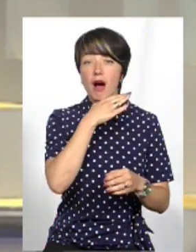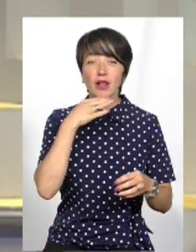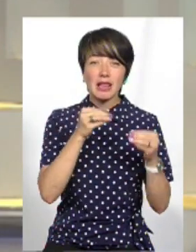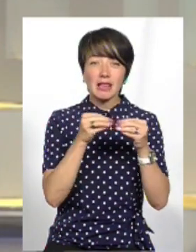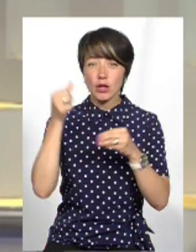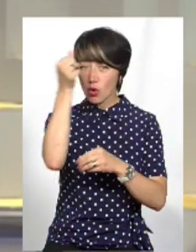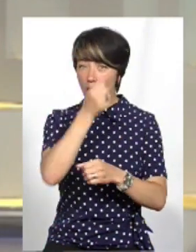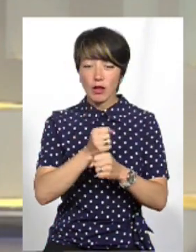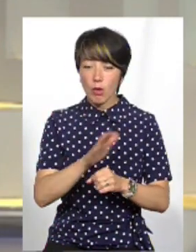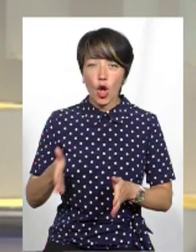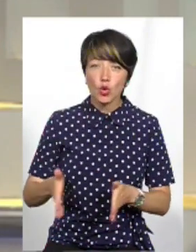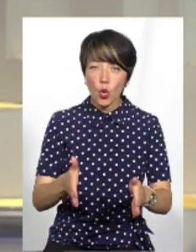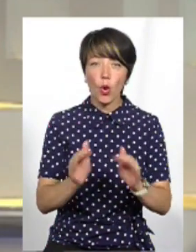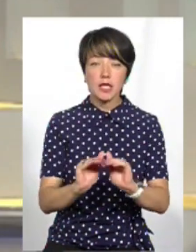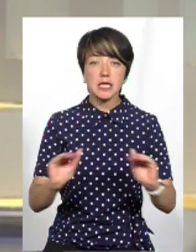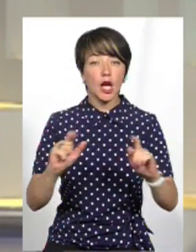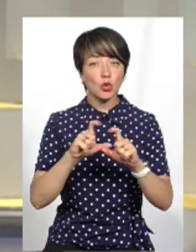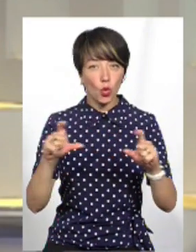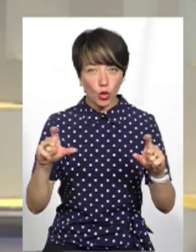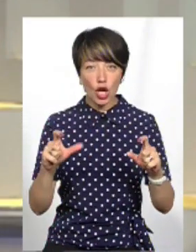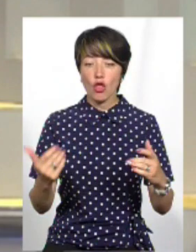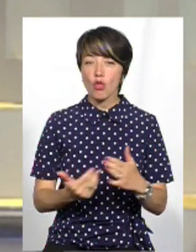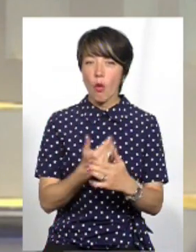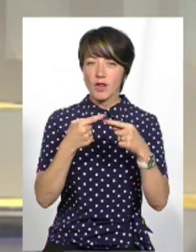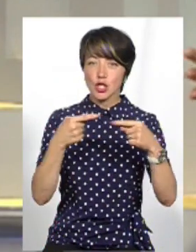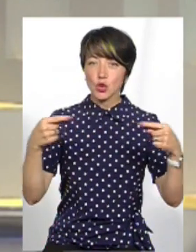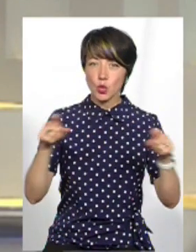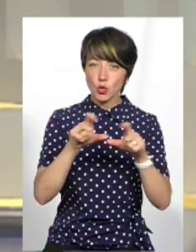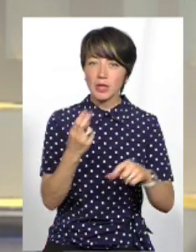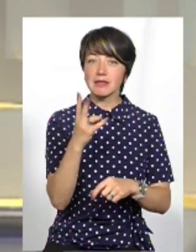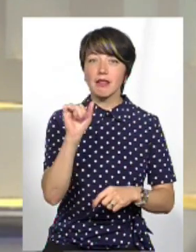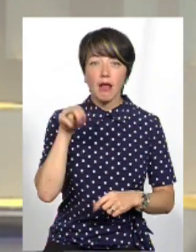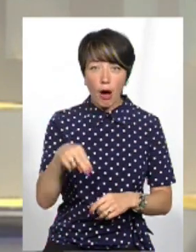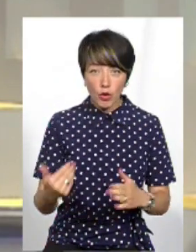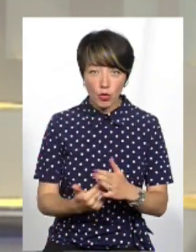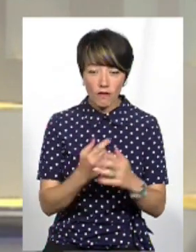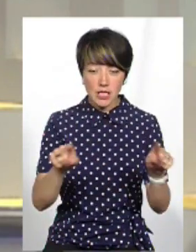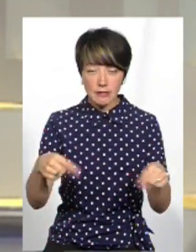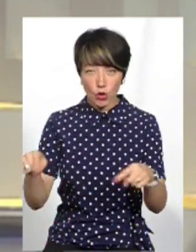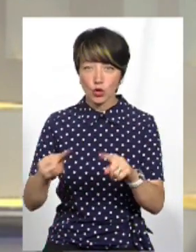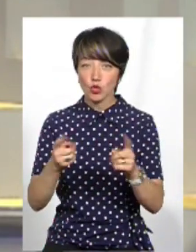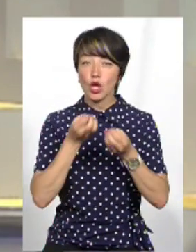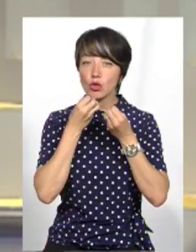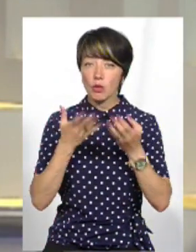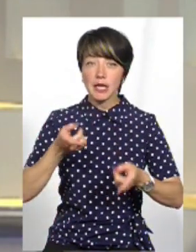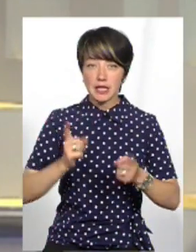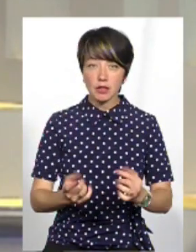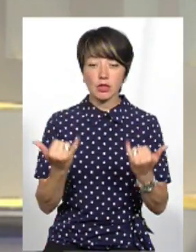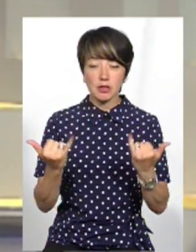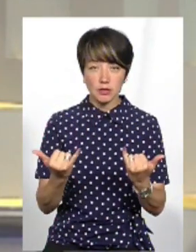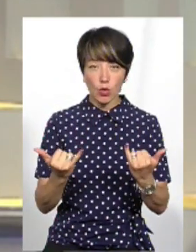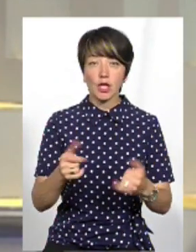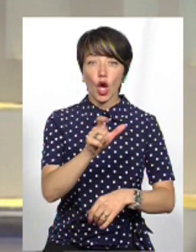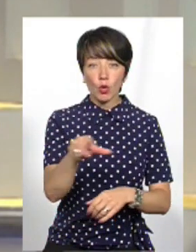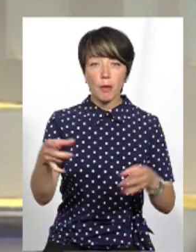десятиріччями. Дороги, садочки, нові структури, ЦНАПи навіть утворюються у нас в районі. Це дуже добре. Це те, що дійсно людям сьогодні